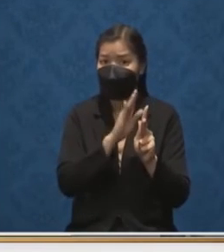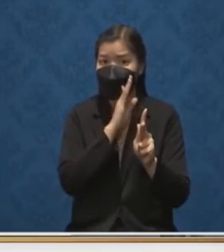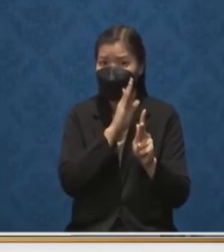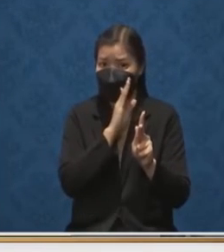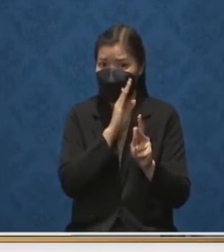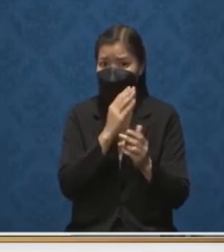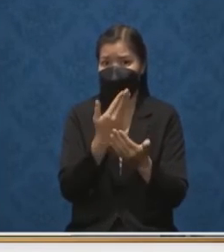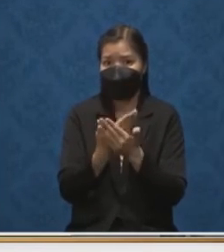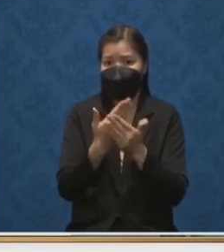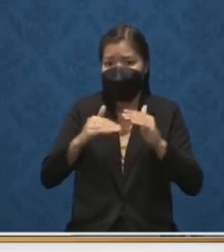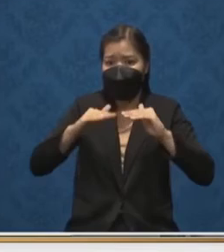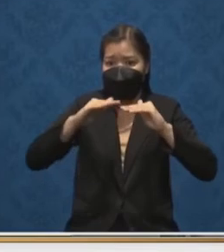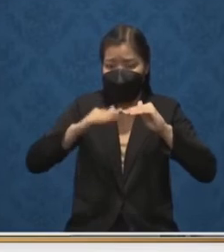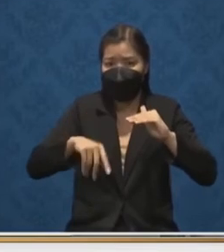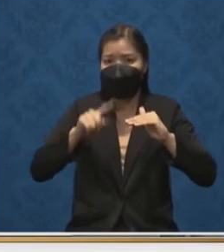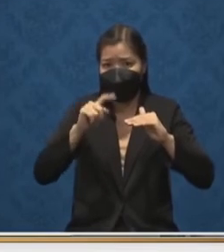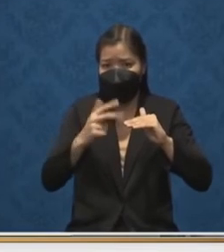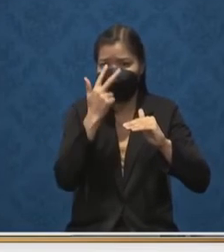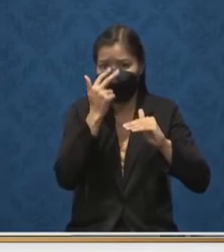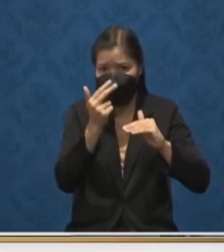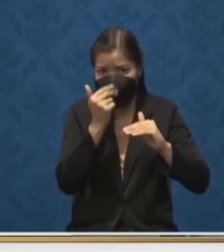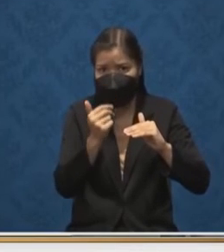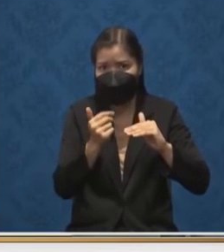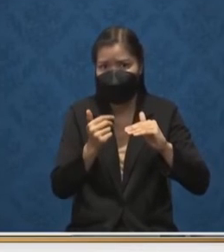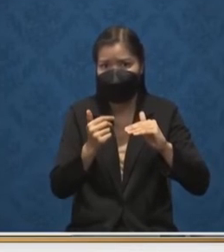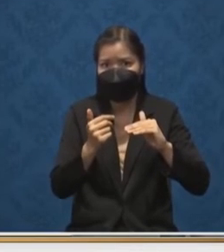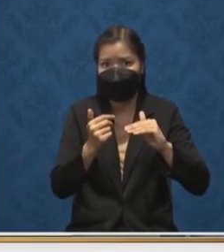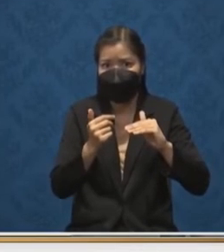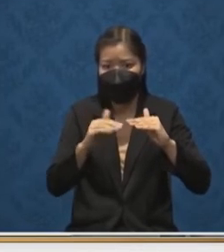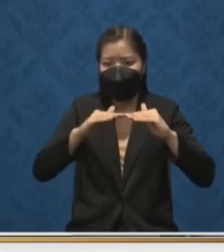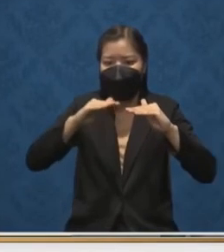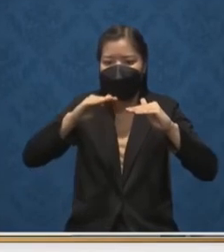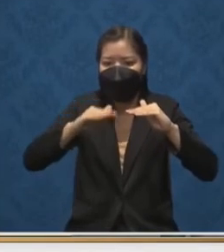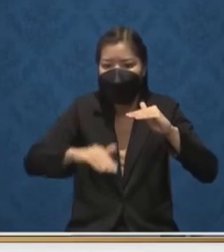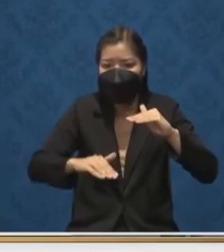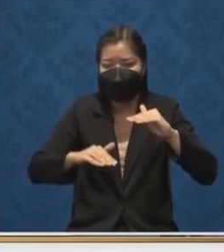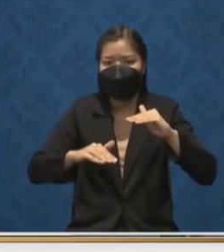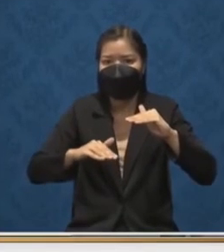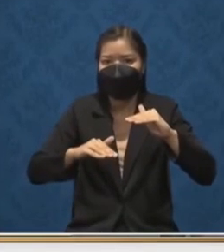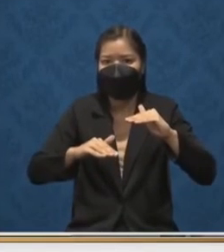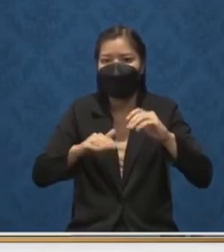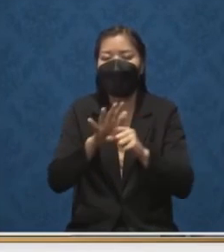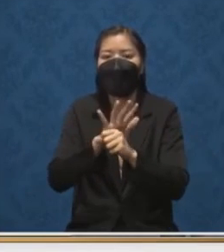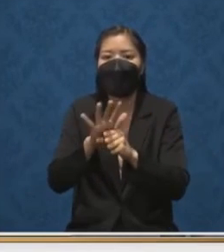ควรจะต้องดูให้ดีครับคือตัดเฉพาะเท่าที่จำเป็นแต่อย่าไปตัดเพราะว่ามีเป้า